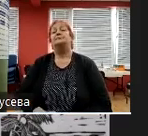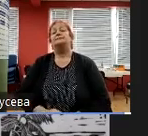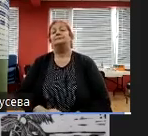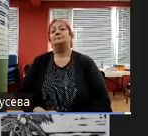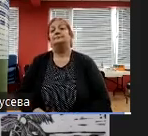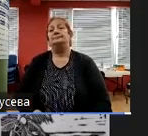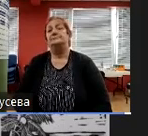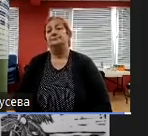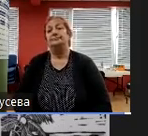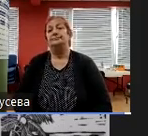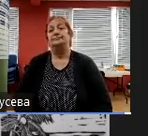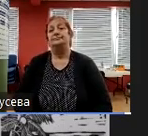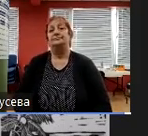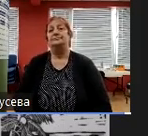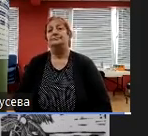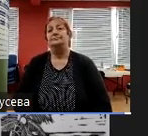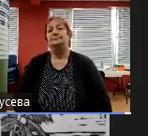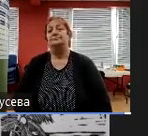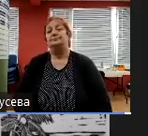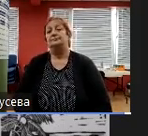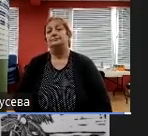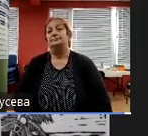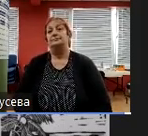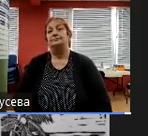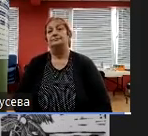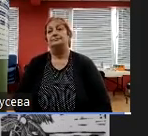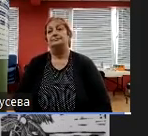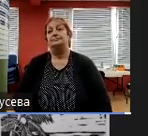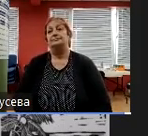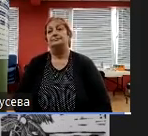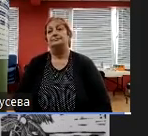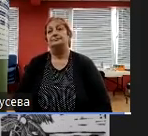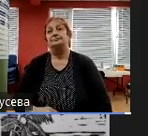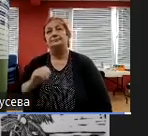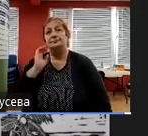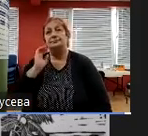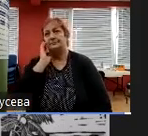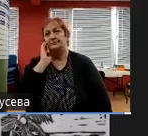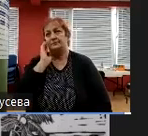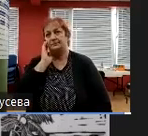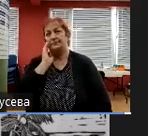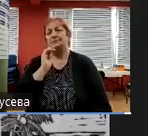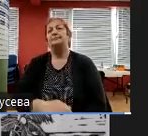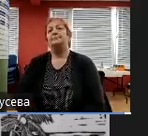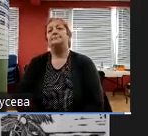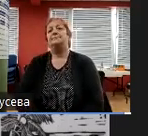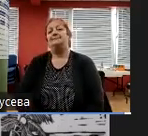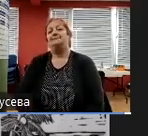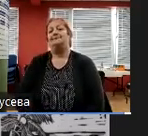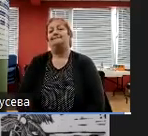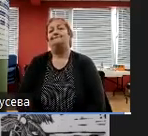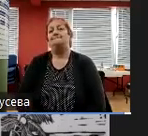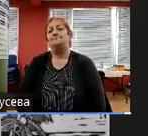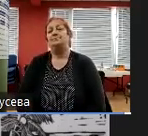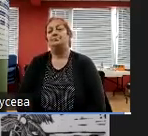have, that we kept in mind the camel cases or hashtags if you